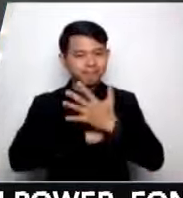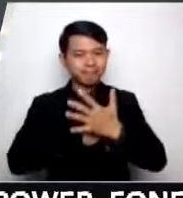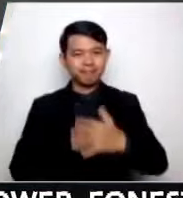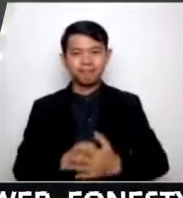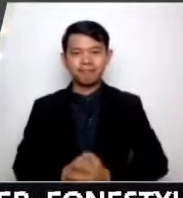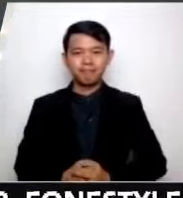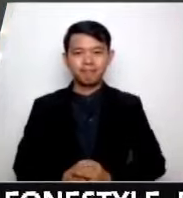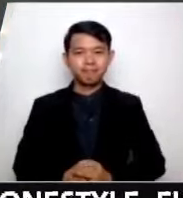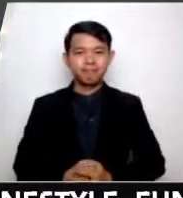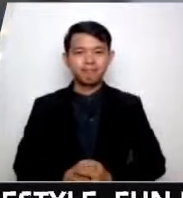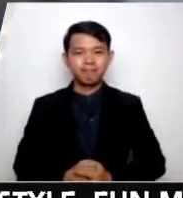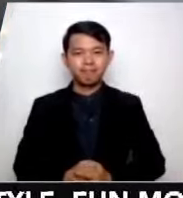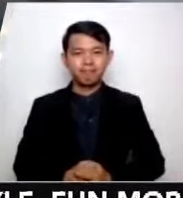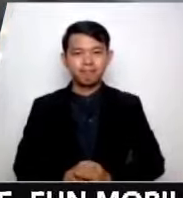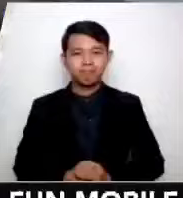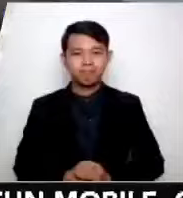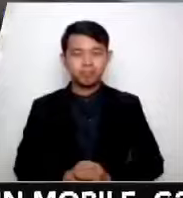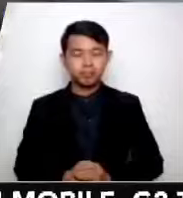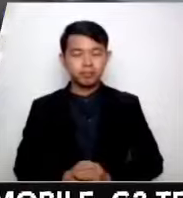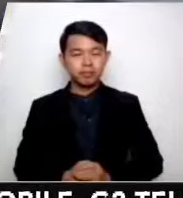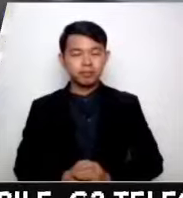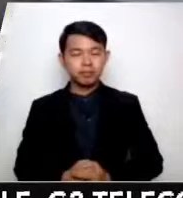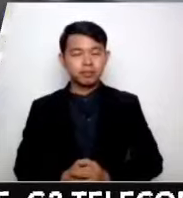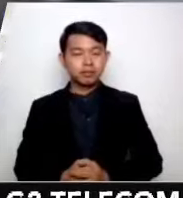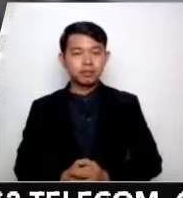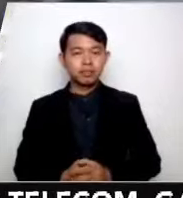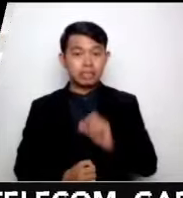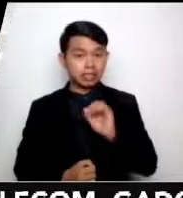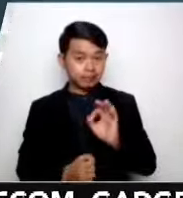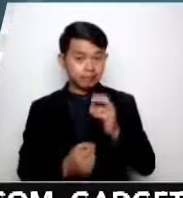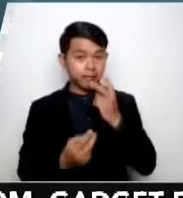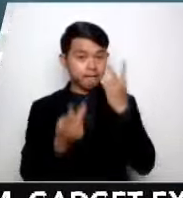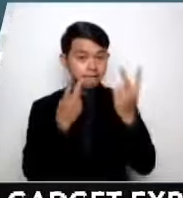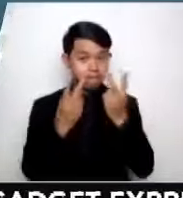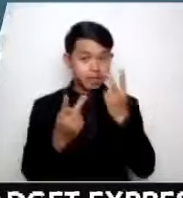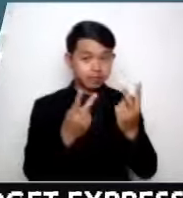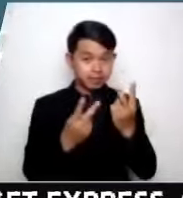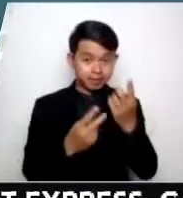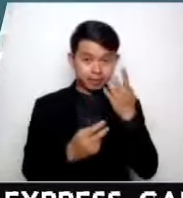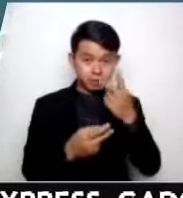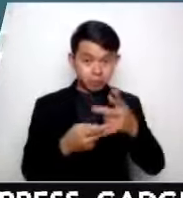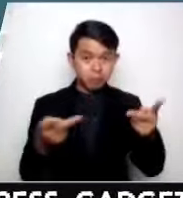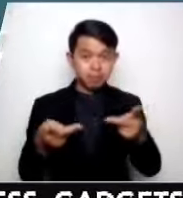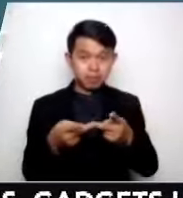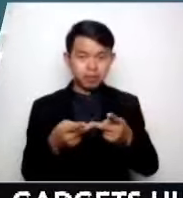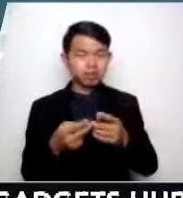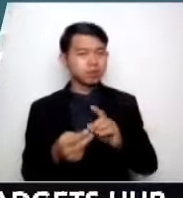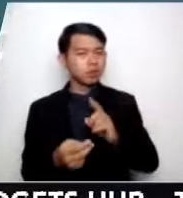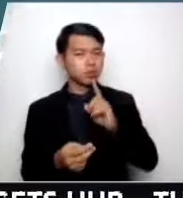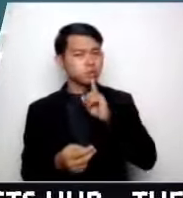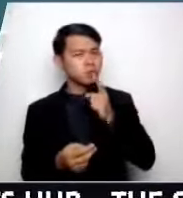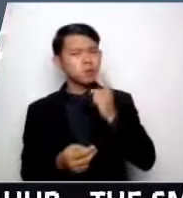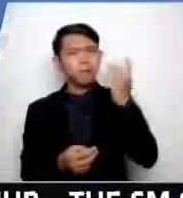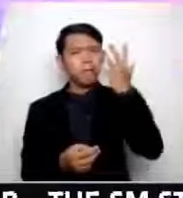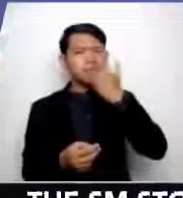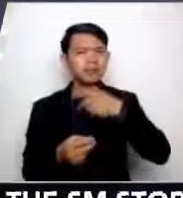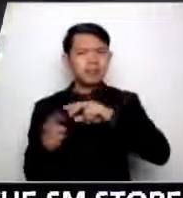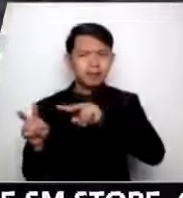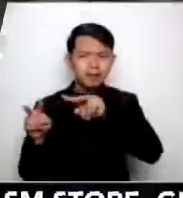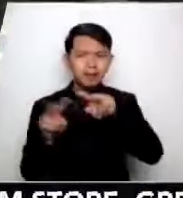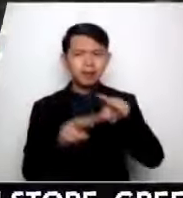Kung mapapadaan ka rito, sure na liningon ka. Kabila ang ganda kasi ang nag-aabang sa'yo sa Ilocos